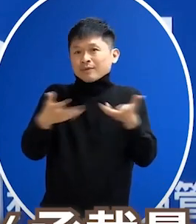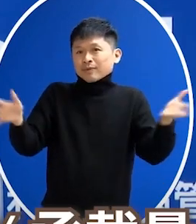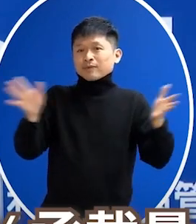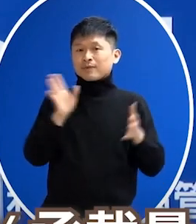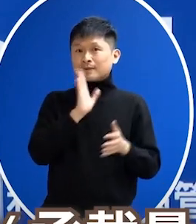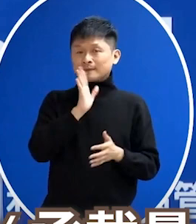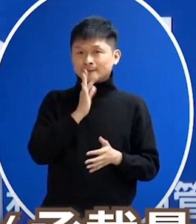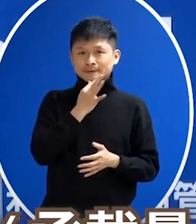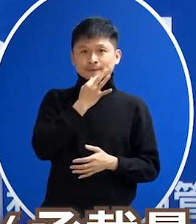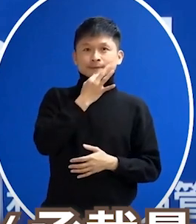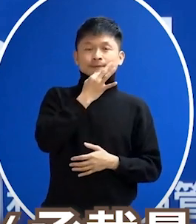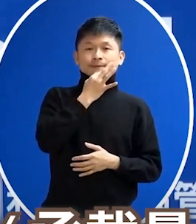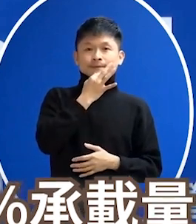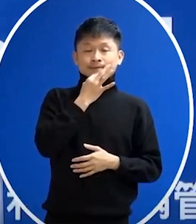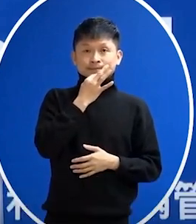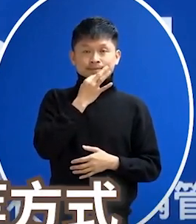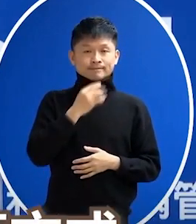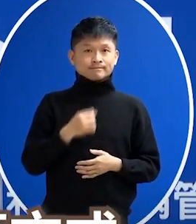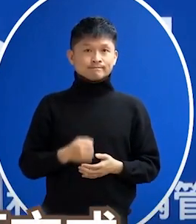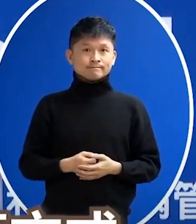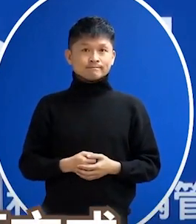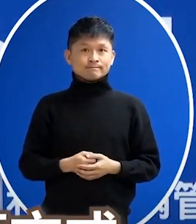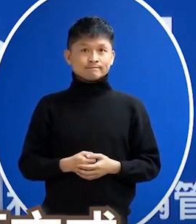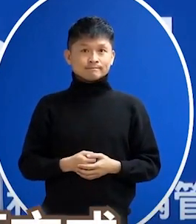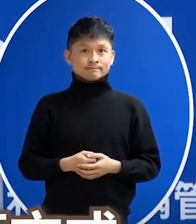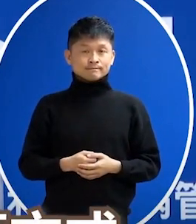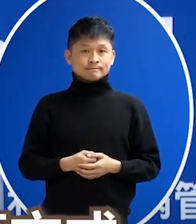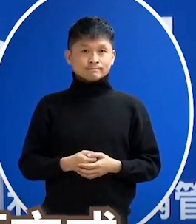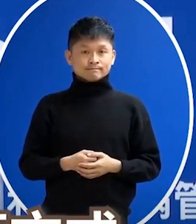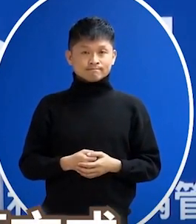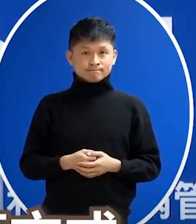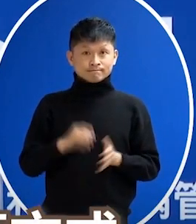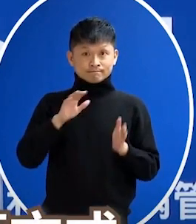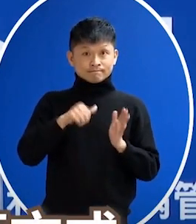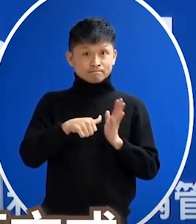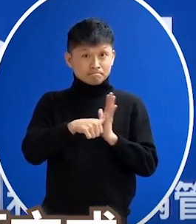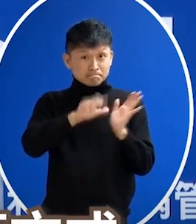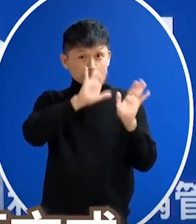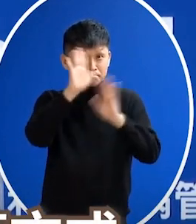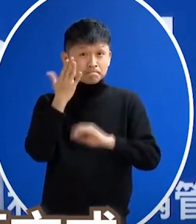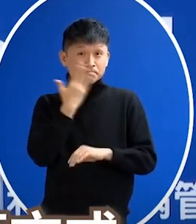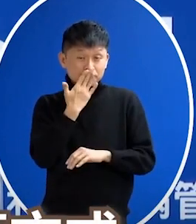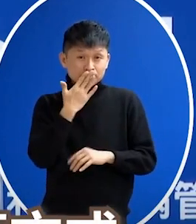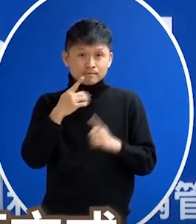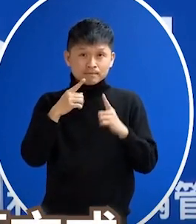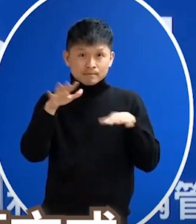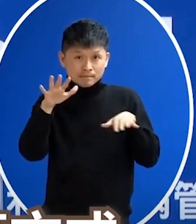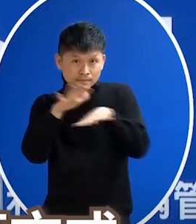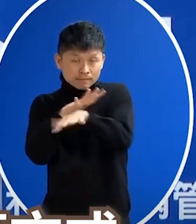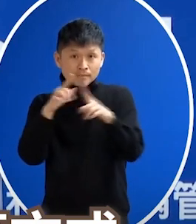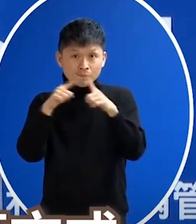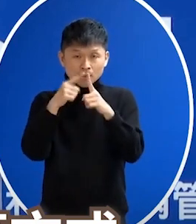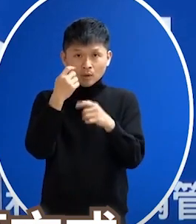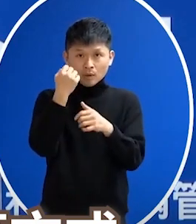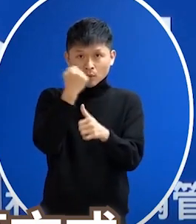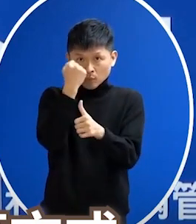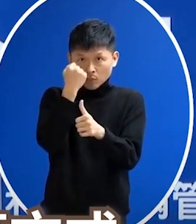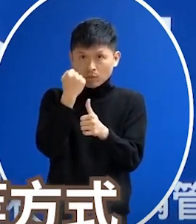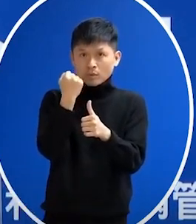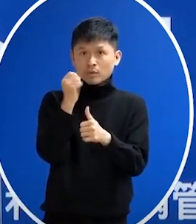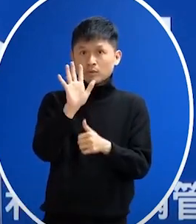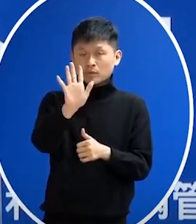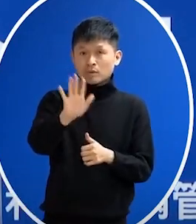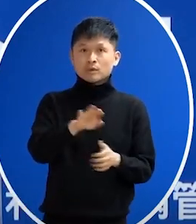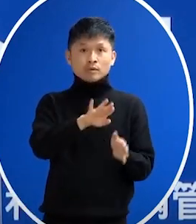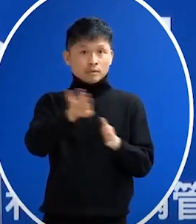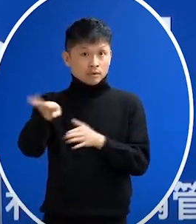所以这个期间我们也做了一些相关的一个相关的景点，再做了一个相关的一个总量的管制那总量管制之外呢，还